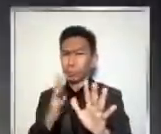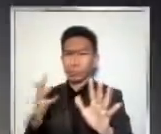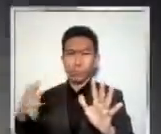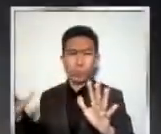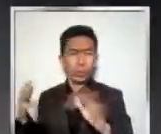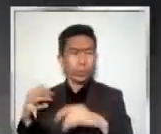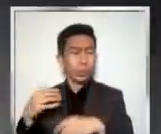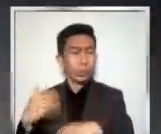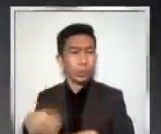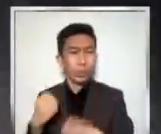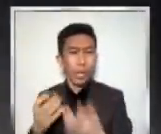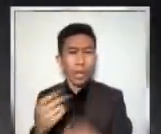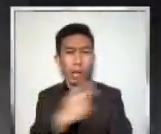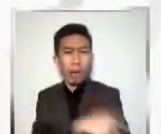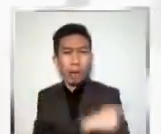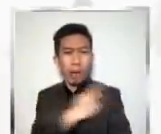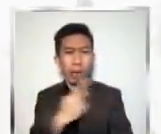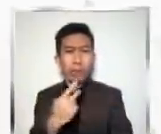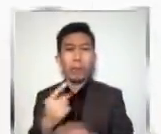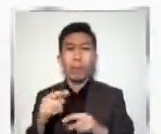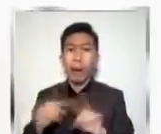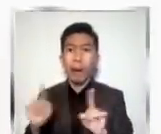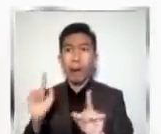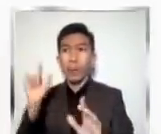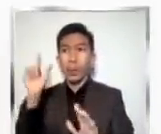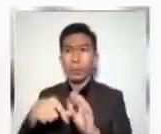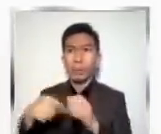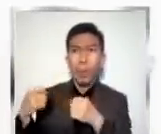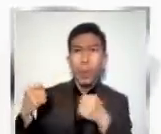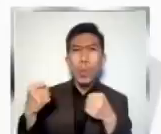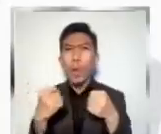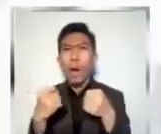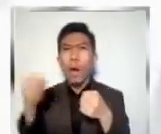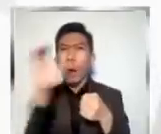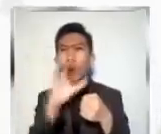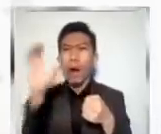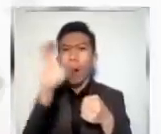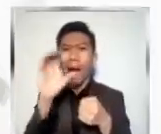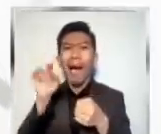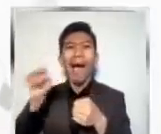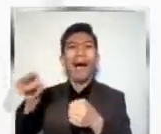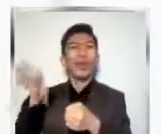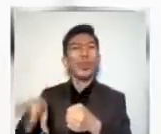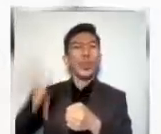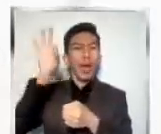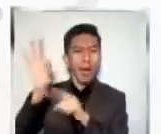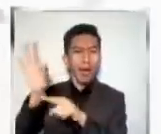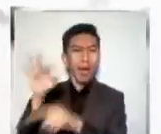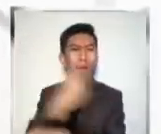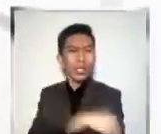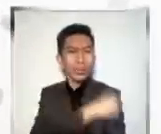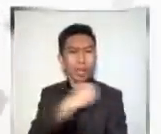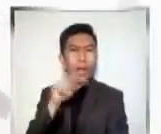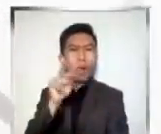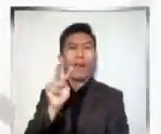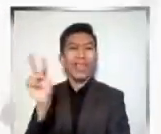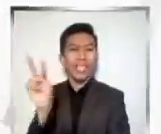sa wakas, sa kanyang kakahanap, nakatsyempo sila sa isang ospital sa Valenzuela City. Doon na po si Papa na